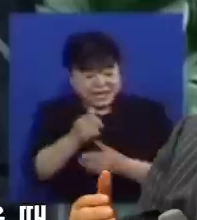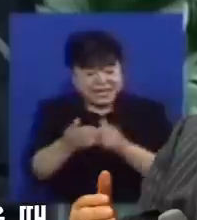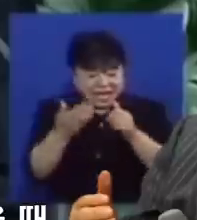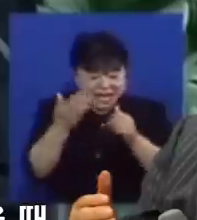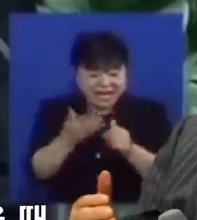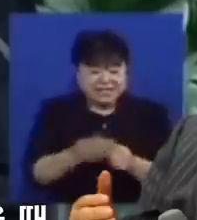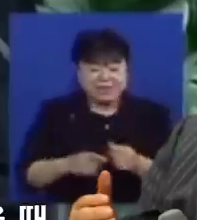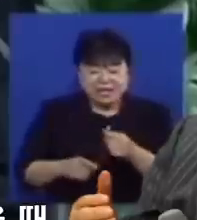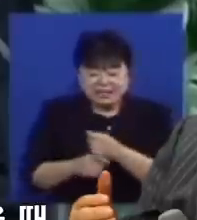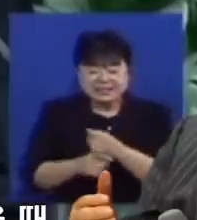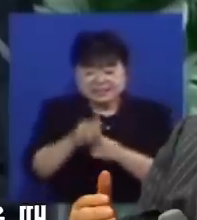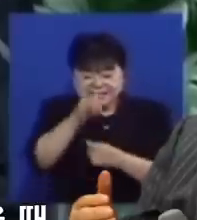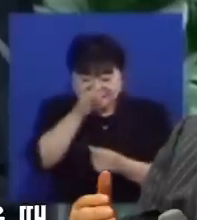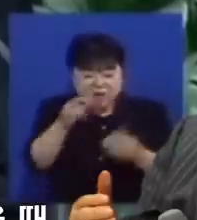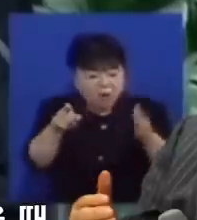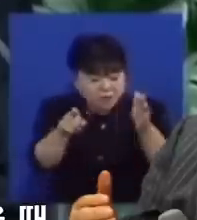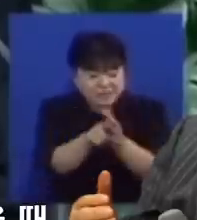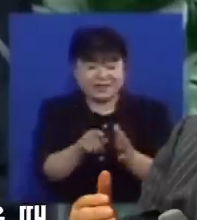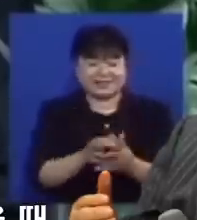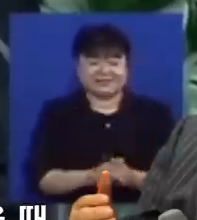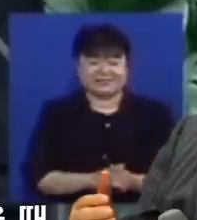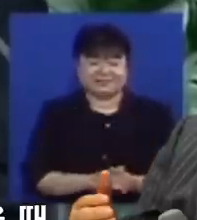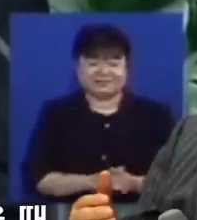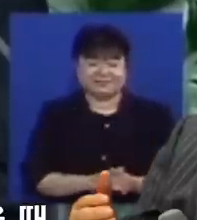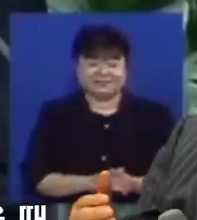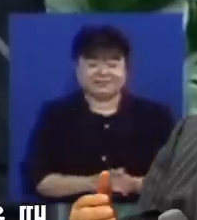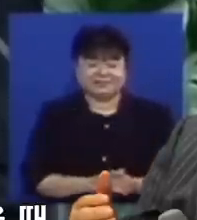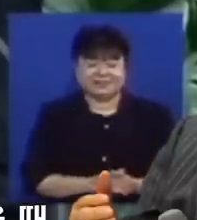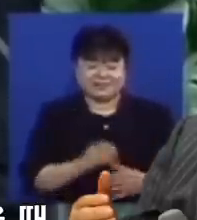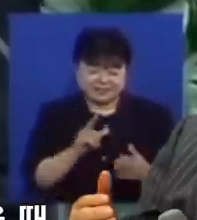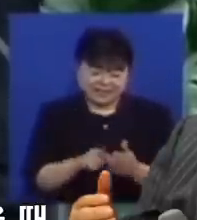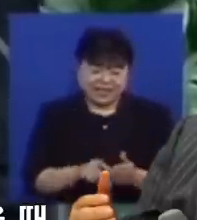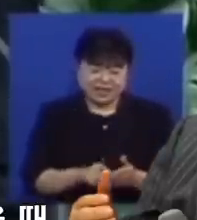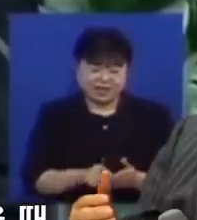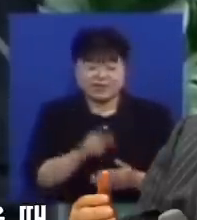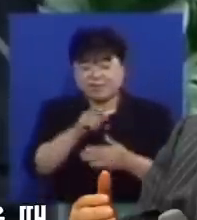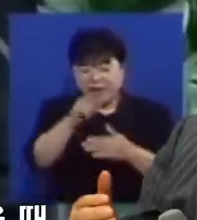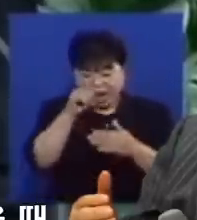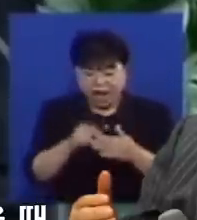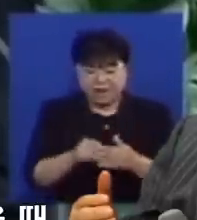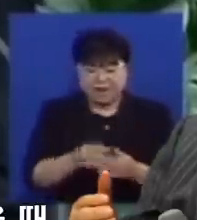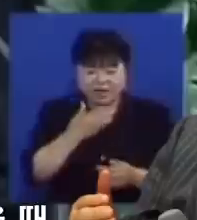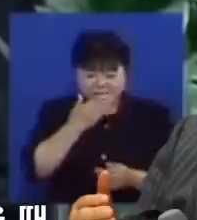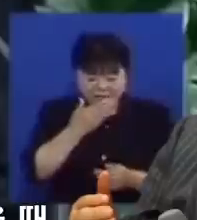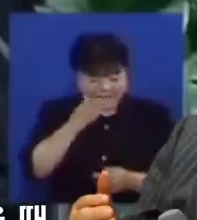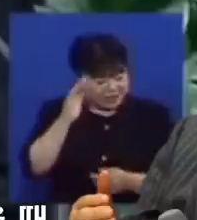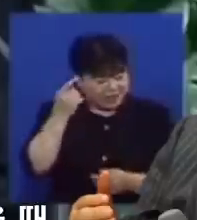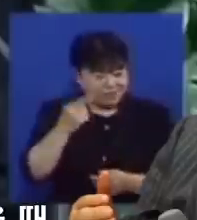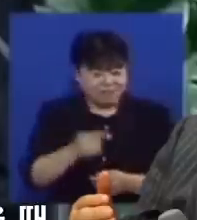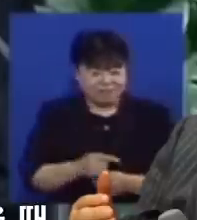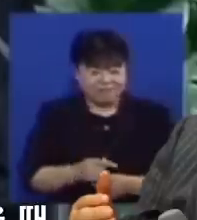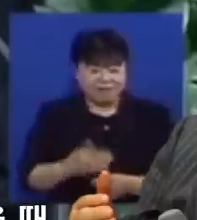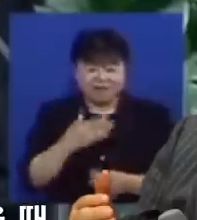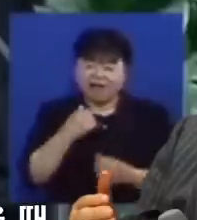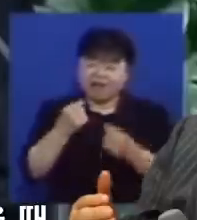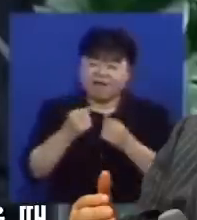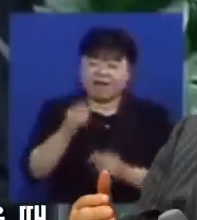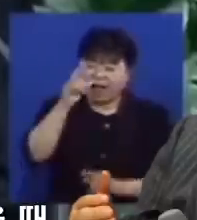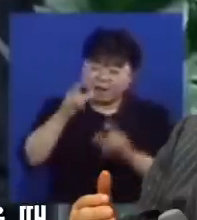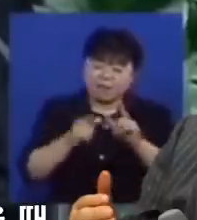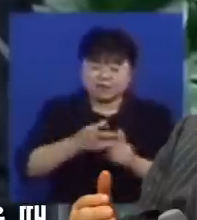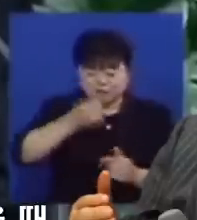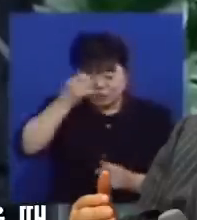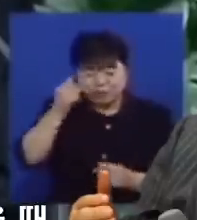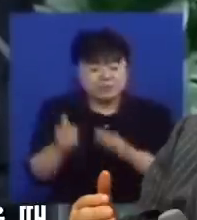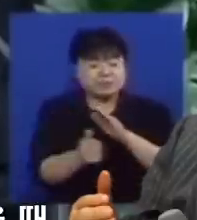하나님의 섭리 안에 있다는 것을 믿어야 하는 것입니다. 그럴 때 우리 마음이 긍정적이 되고 건강한 모습을 생각하고 꿈꾸며